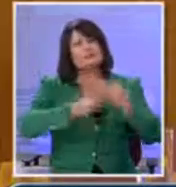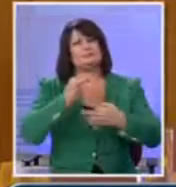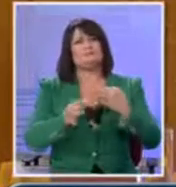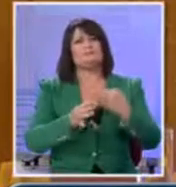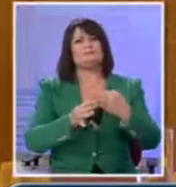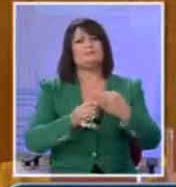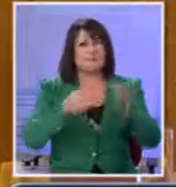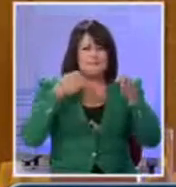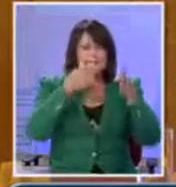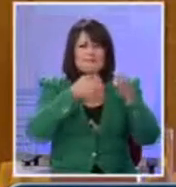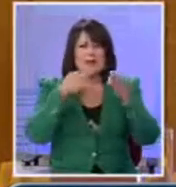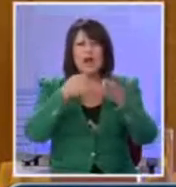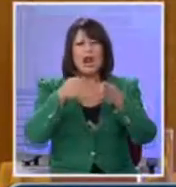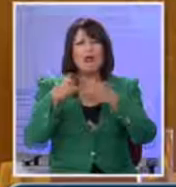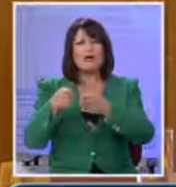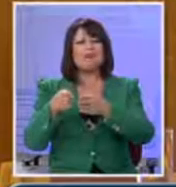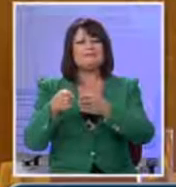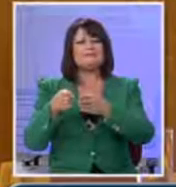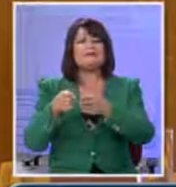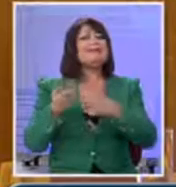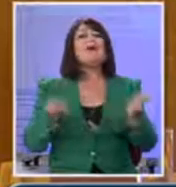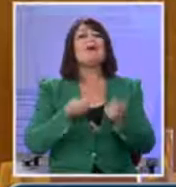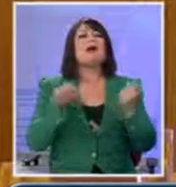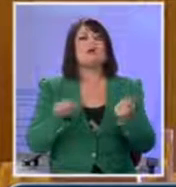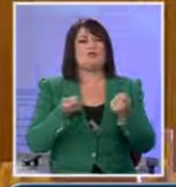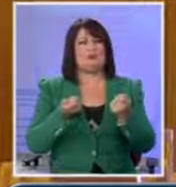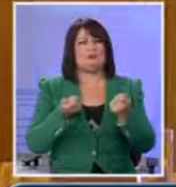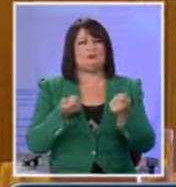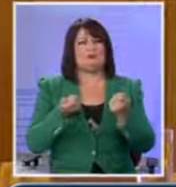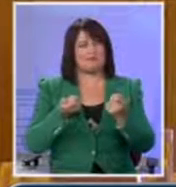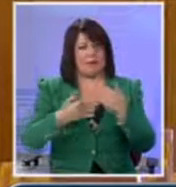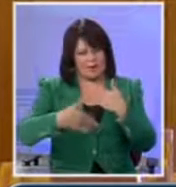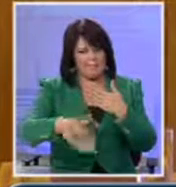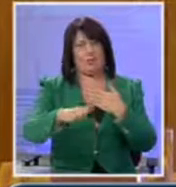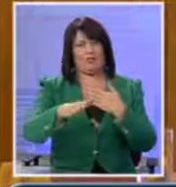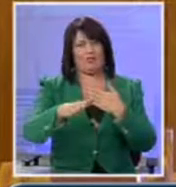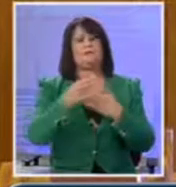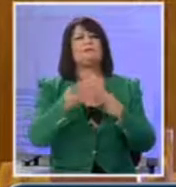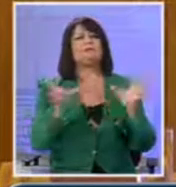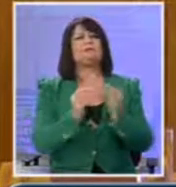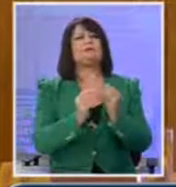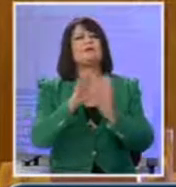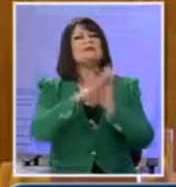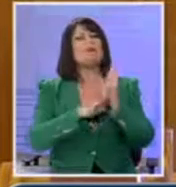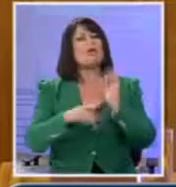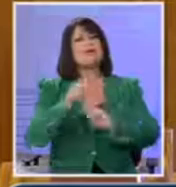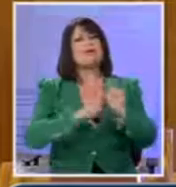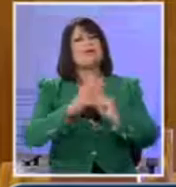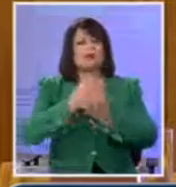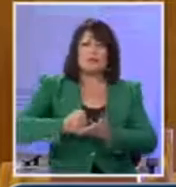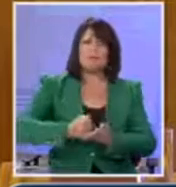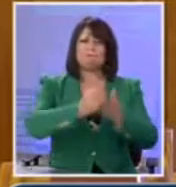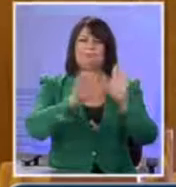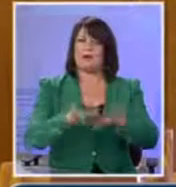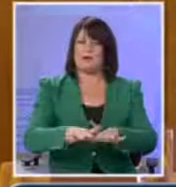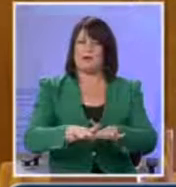τους πυλώνες στους οποίους θα κατευθυνθούμε από εδώ και στο εξής όσο αφορά τον προγραμματισμό μας στην υποστήριξη των